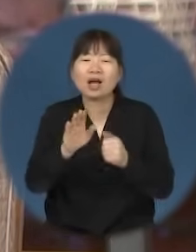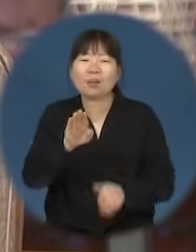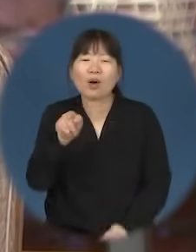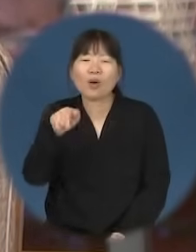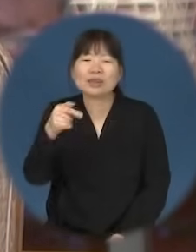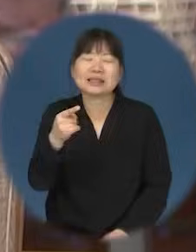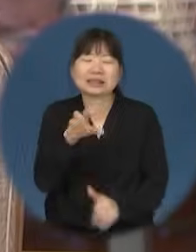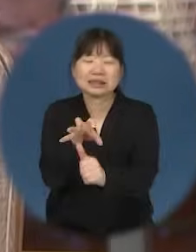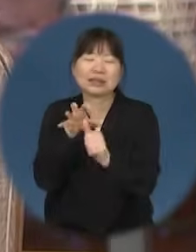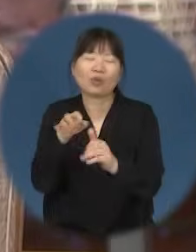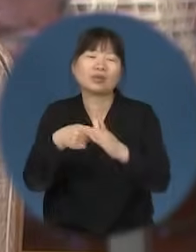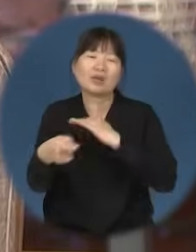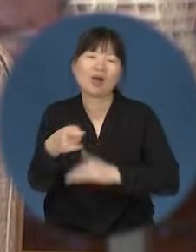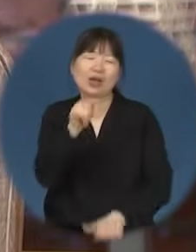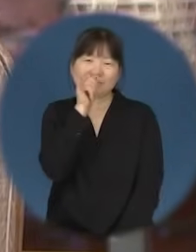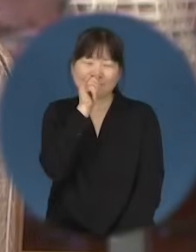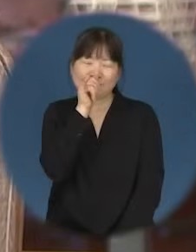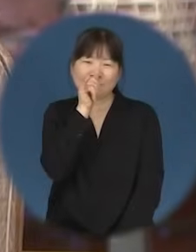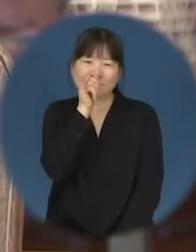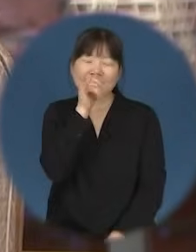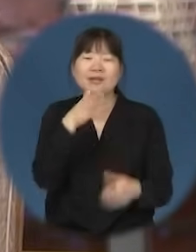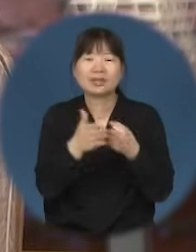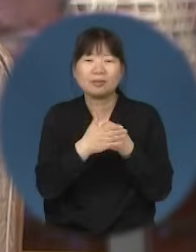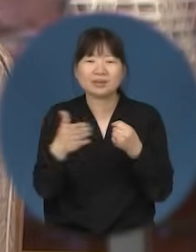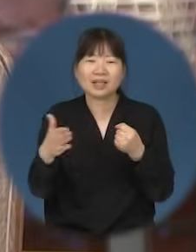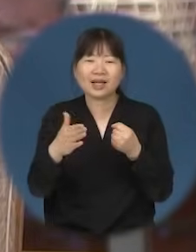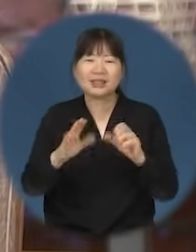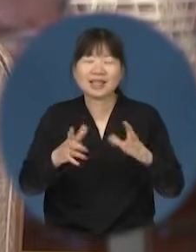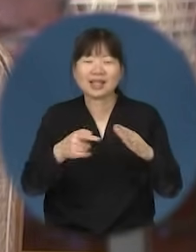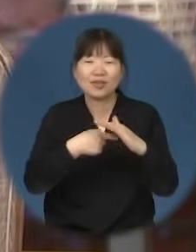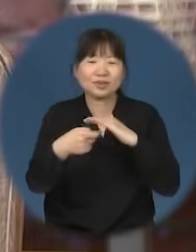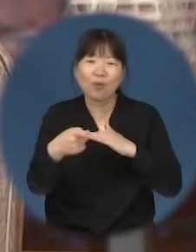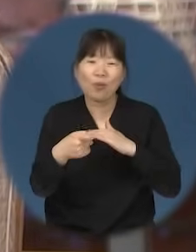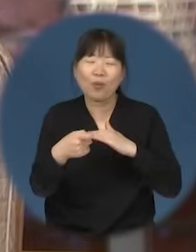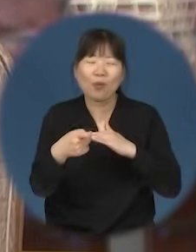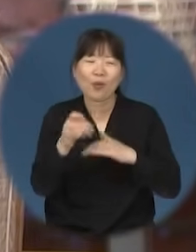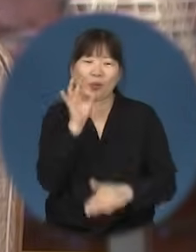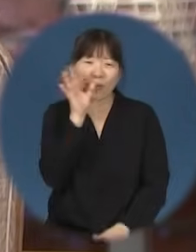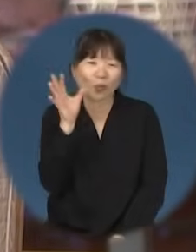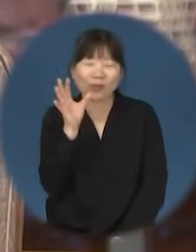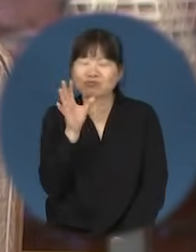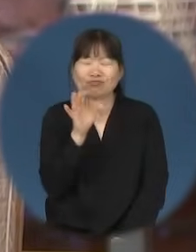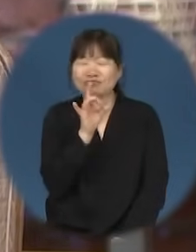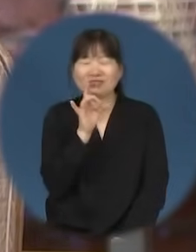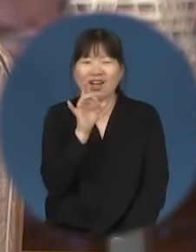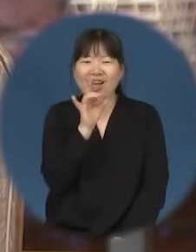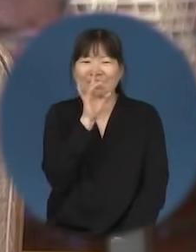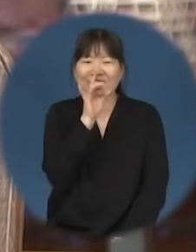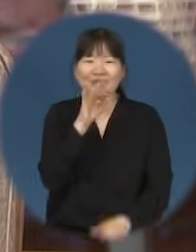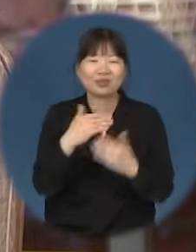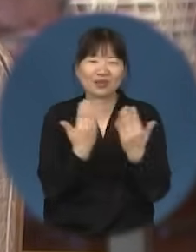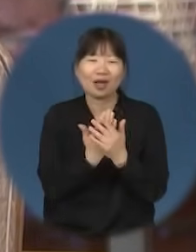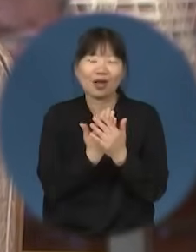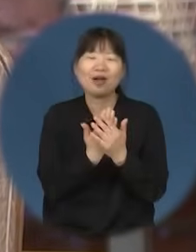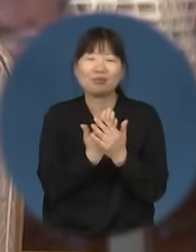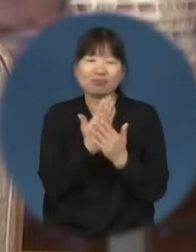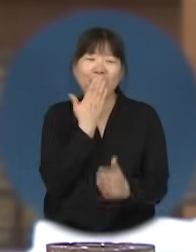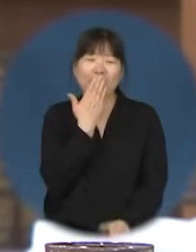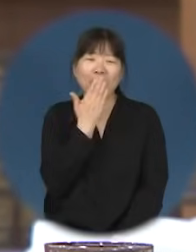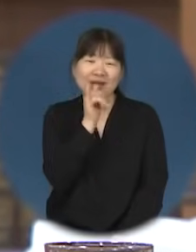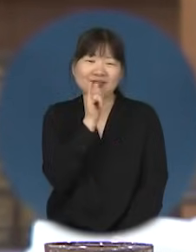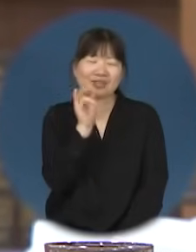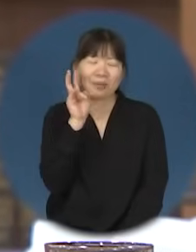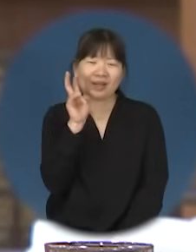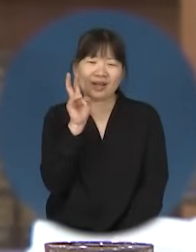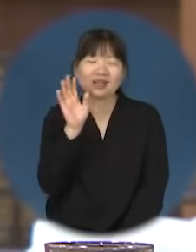버그를 이용해서 또 털기도 하고. 그래서 세상에 못 터는 건 없고. 아니 그러면 창과 방패의 관계다. 뭐 그